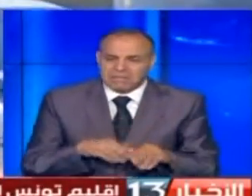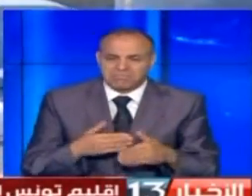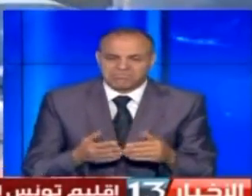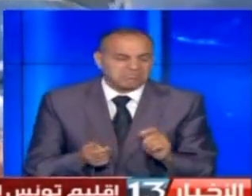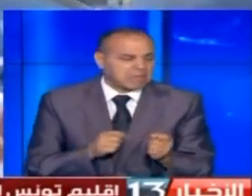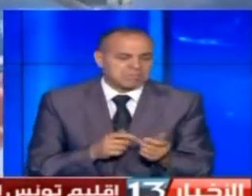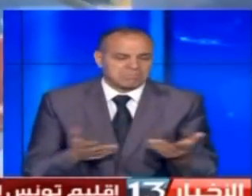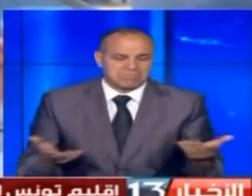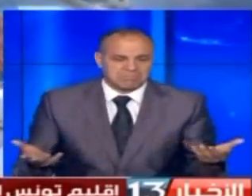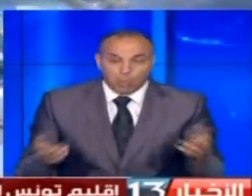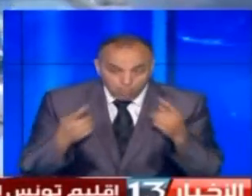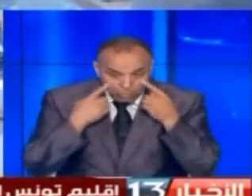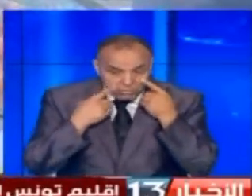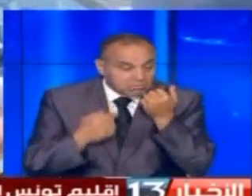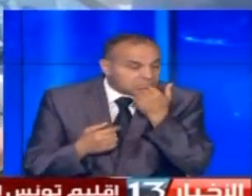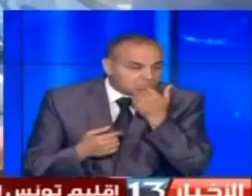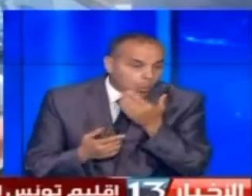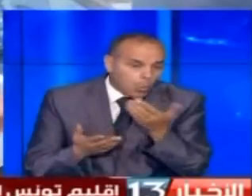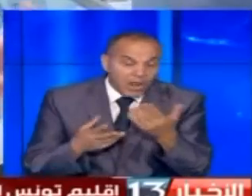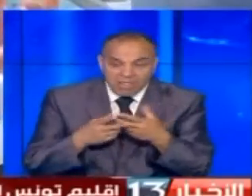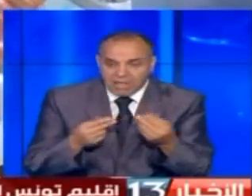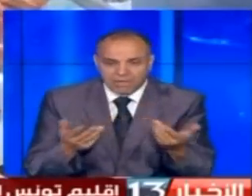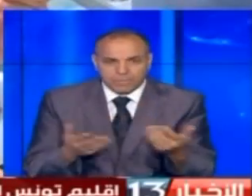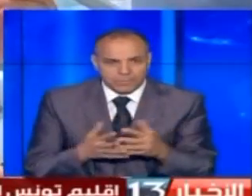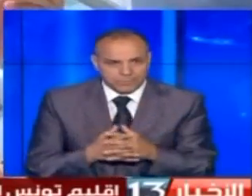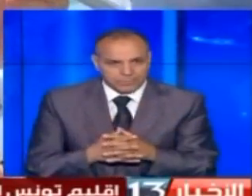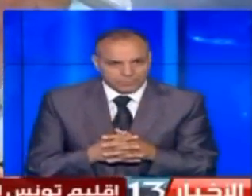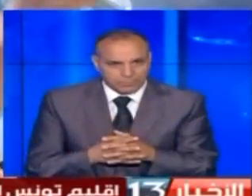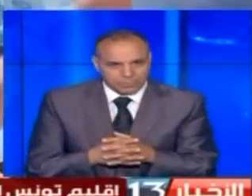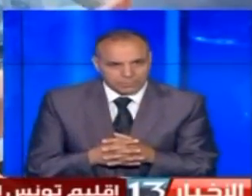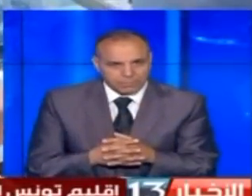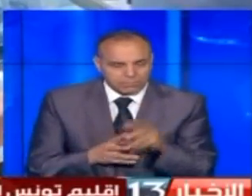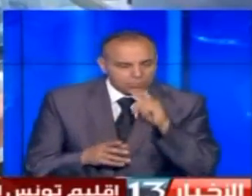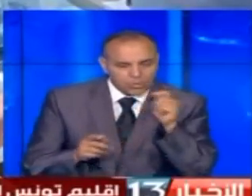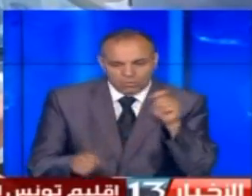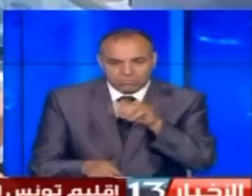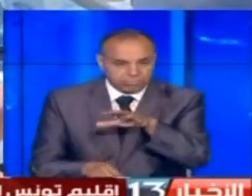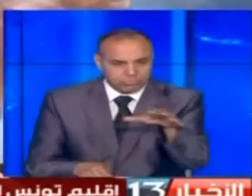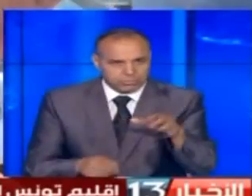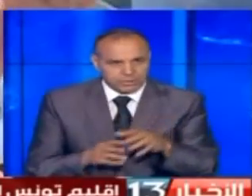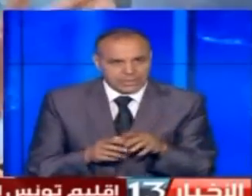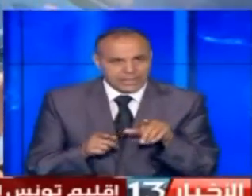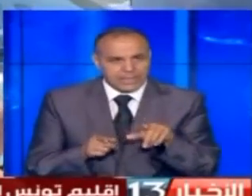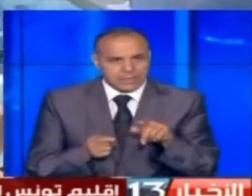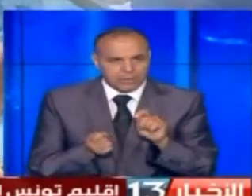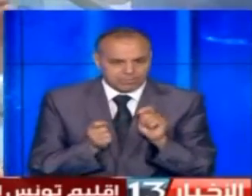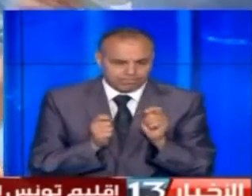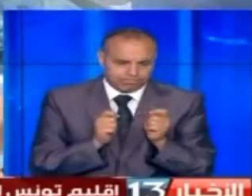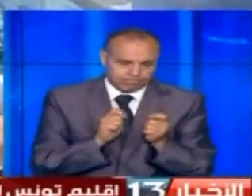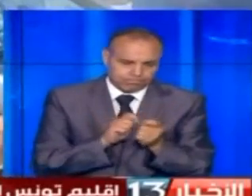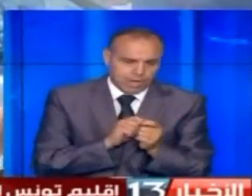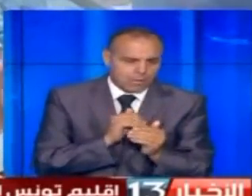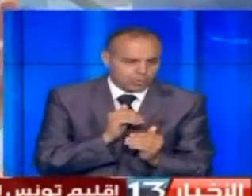تبدلت، كانت فما برشا عباد مخالفة سيرتو في النظافة، كانت تشوف لي بوبين متعشين في كل بلاصة، تو وليت تحسها قاعدة